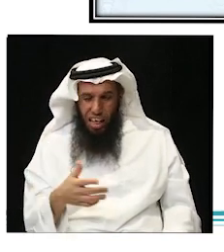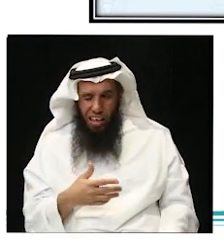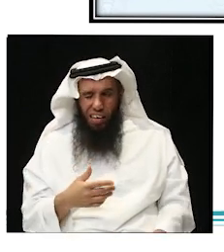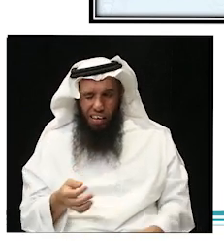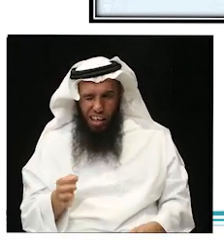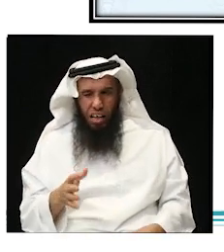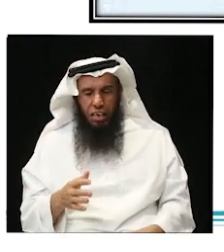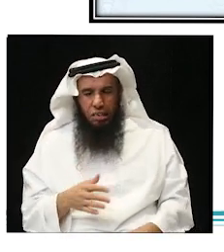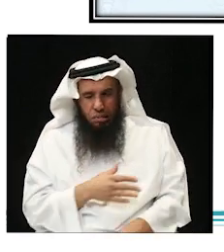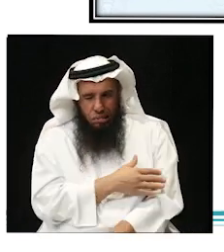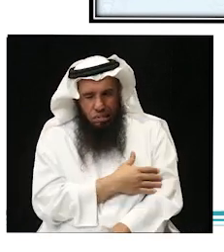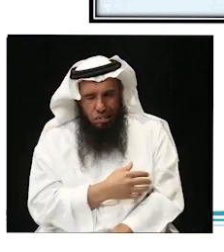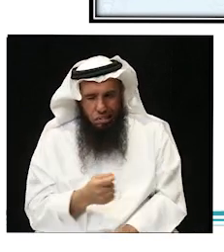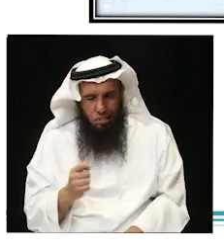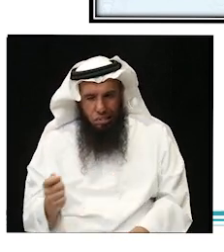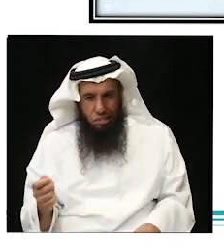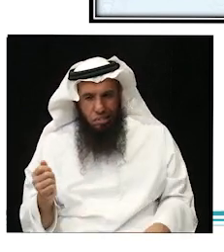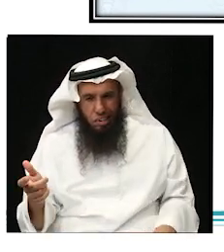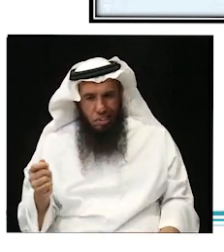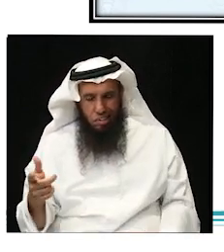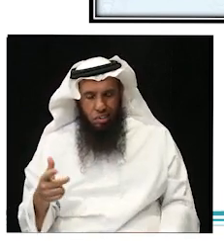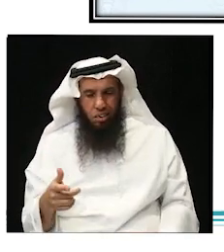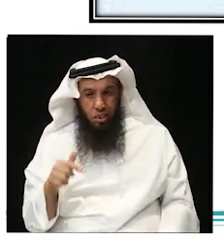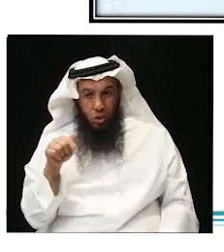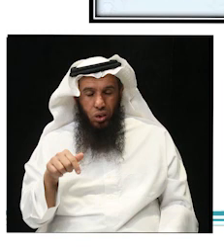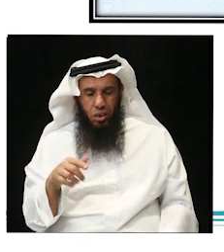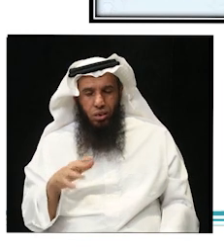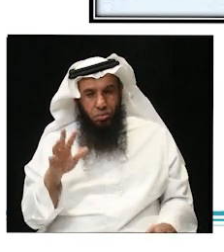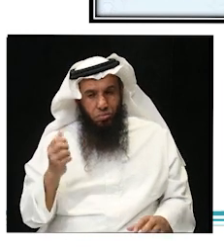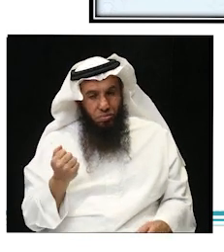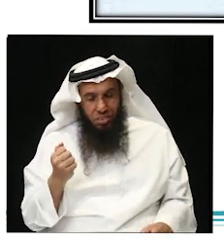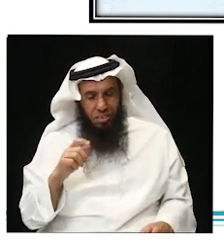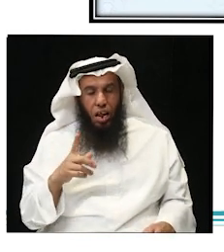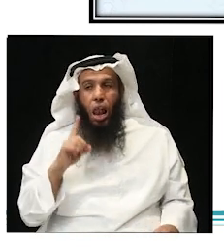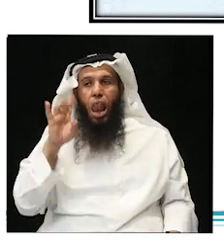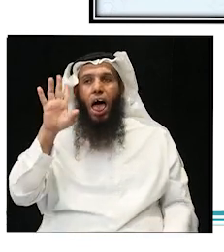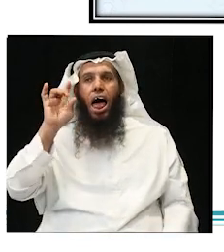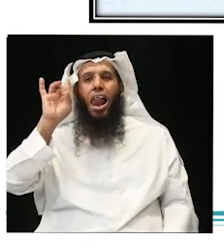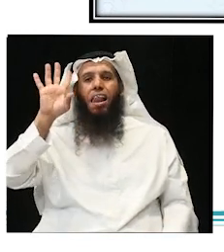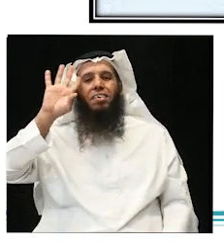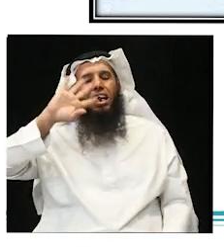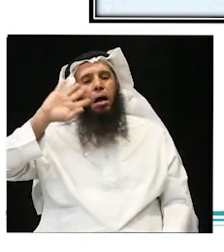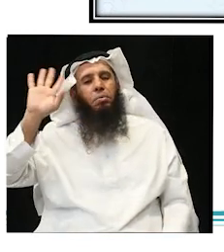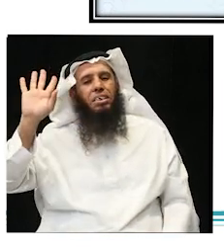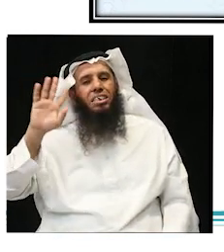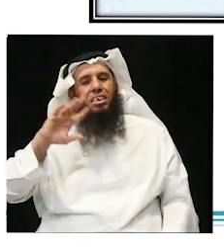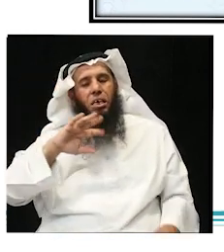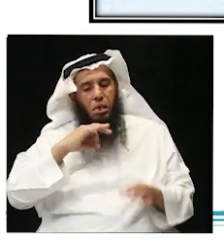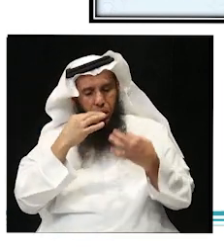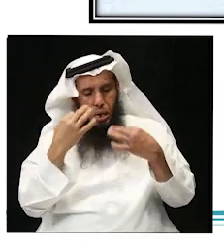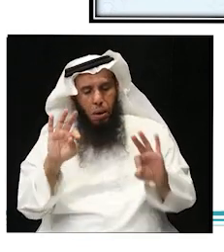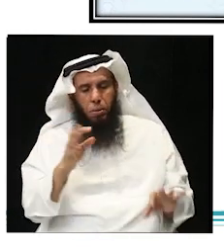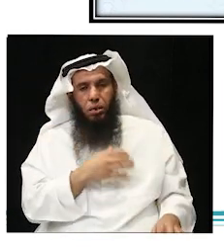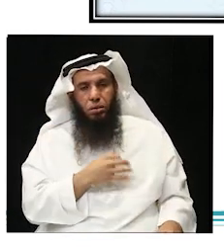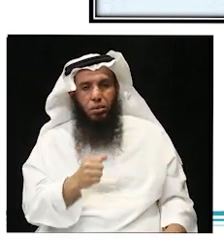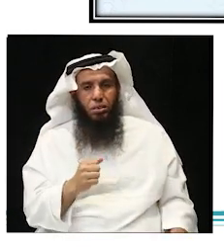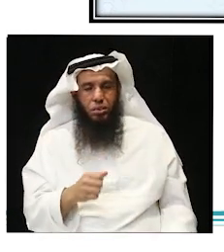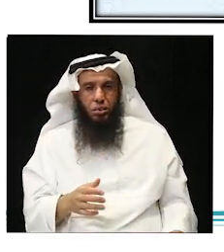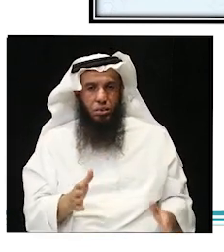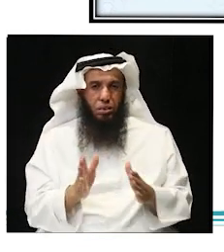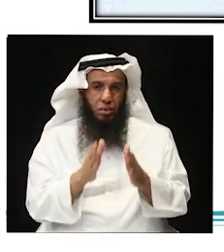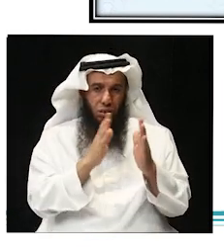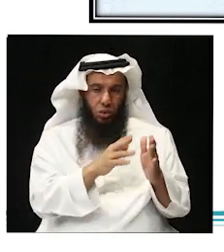والسلام، تقديم محبة الله تعالى ومحبة نبيه عليه الصلاة والسلام عن كل محبوب، تعظيم أمر